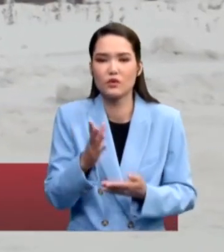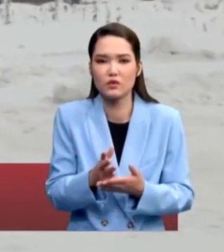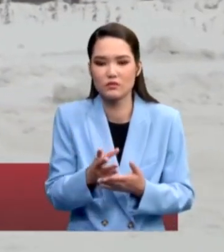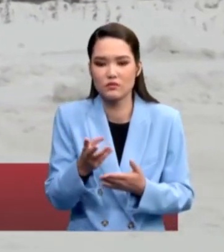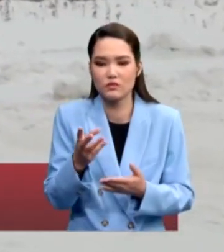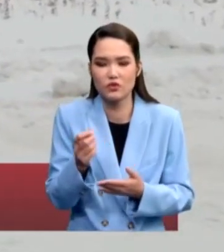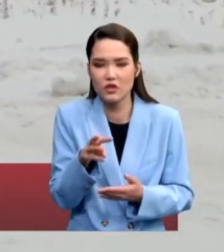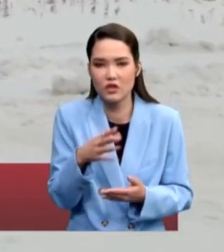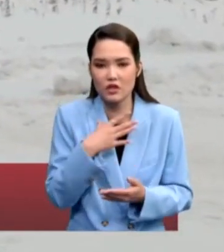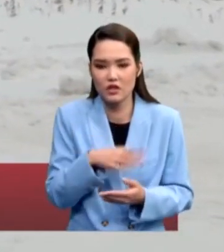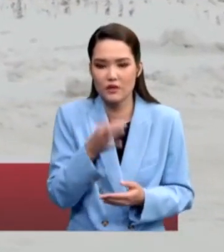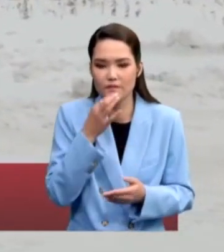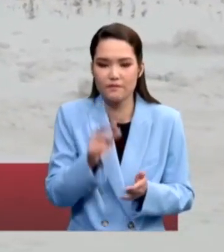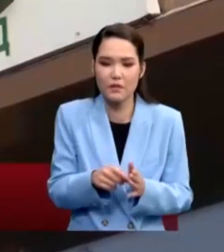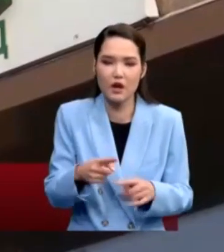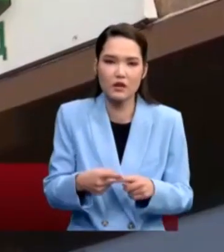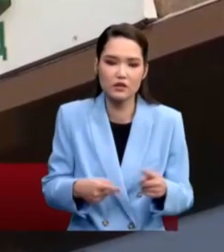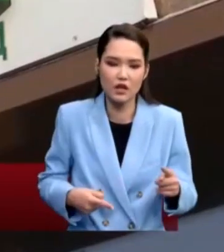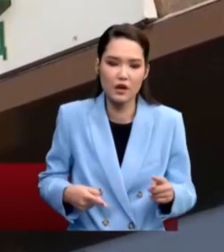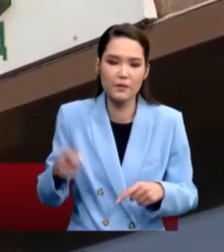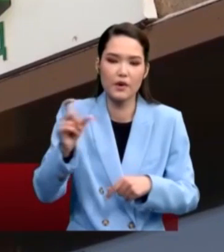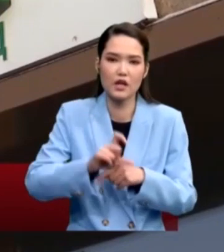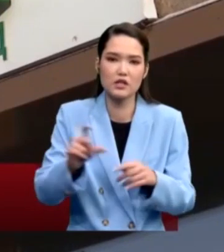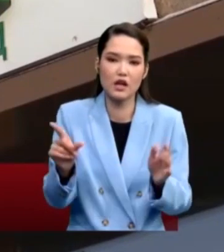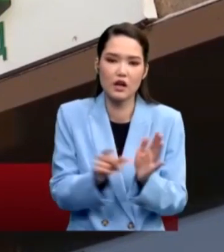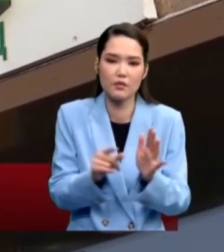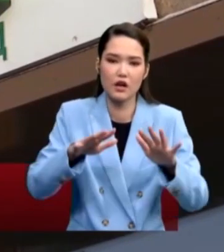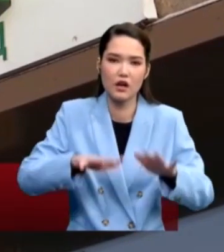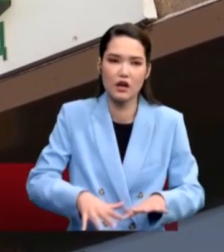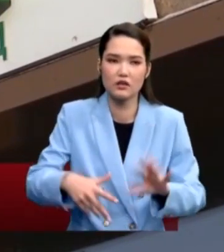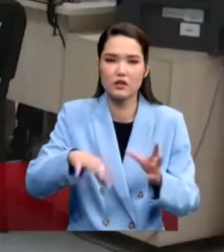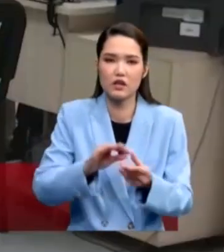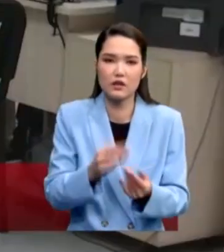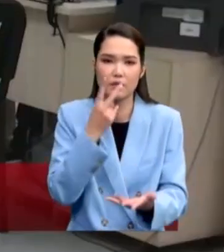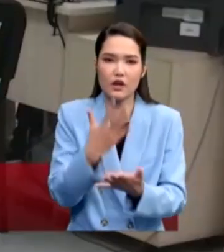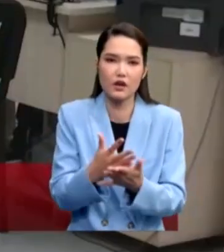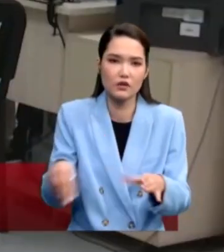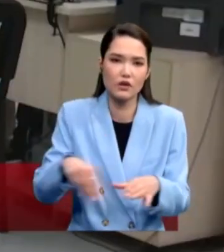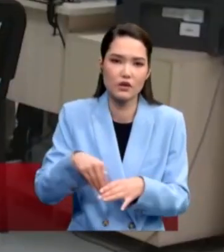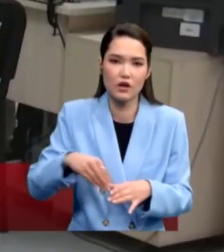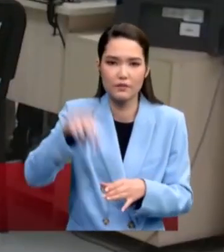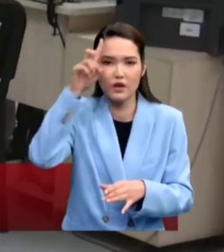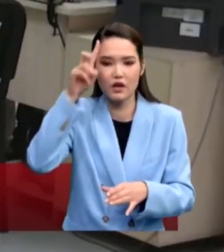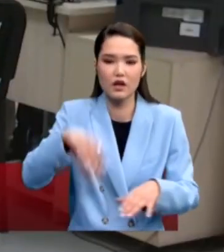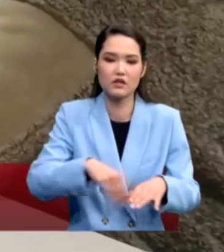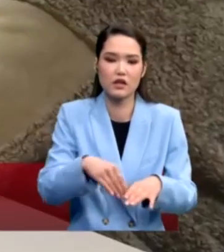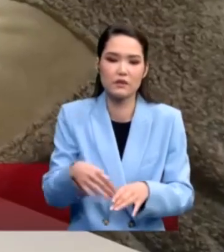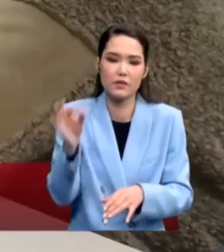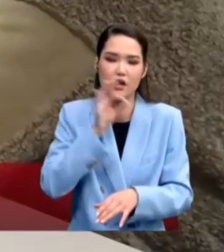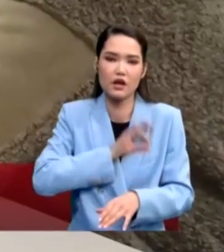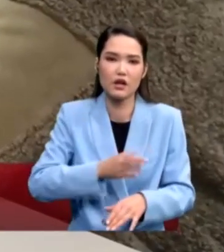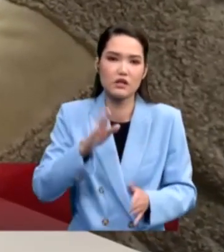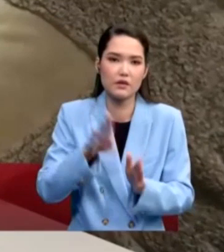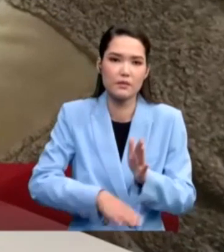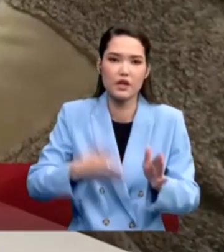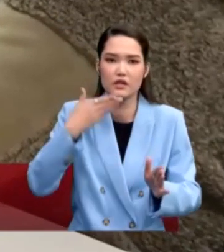добавочное, те еще на плаву. По словам пенсионеров, обиднее всего, когда их кровные накопления государство использует без спроса по